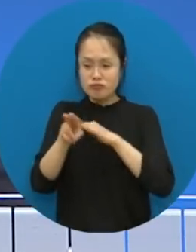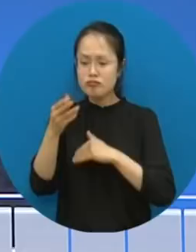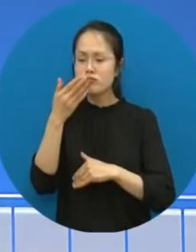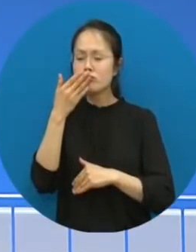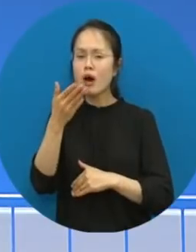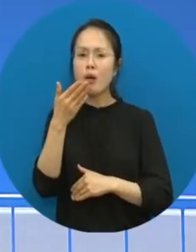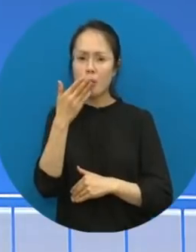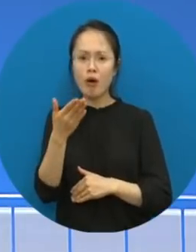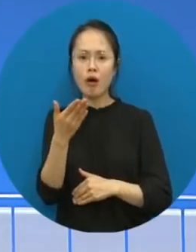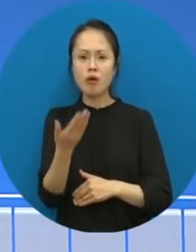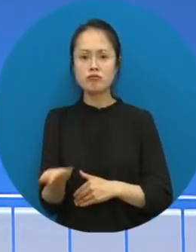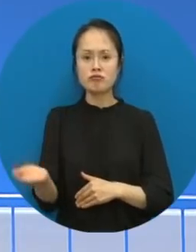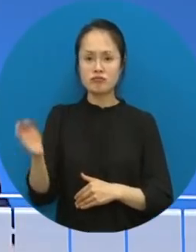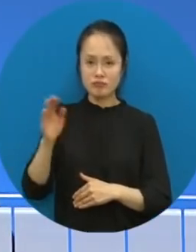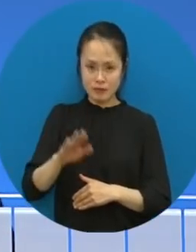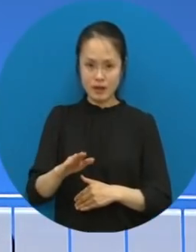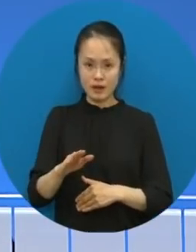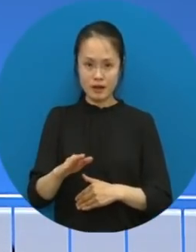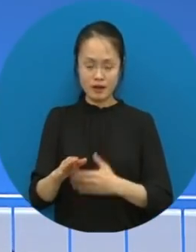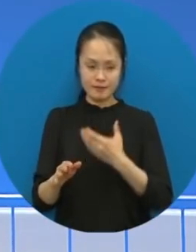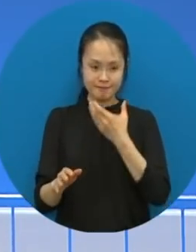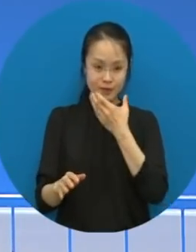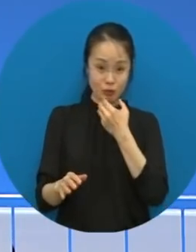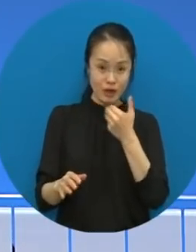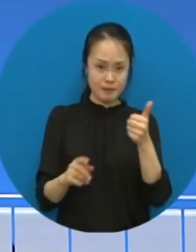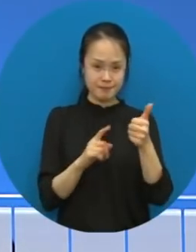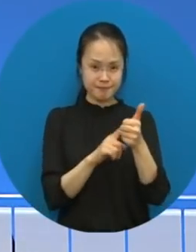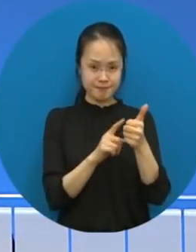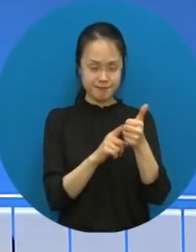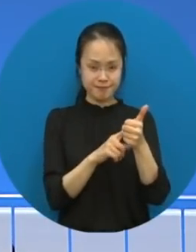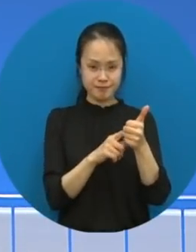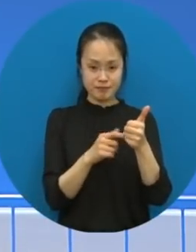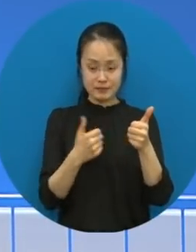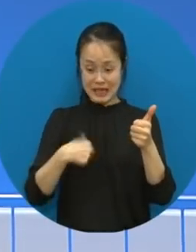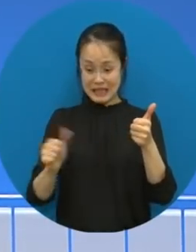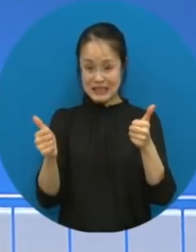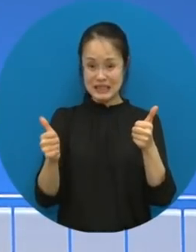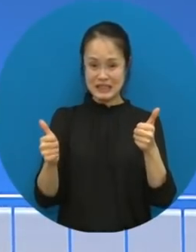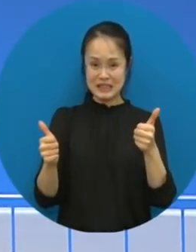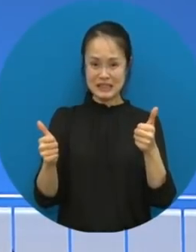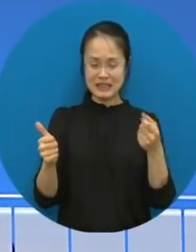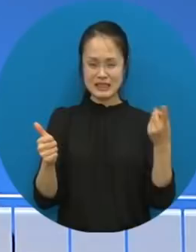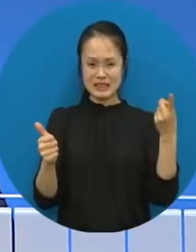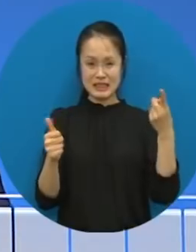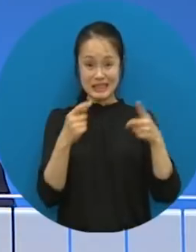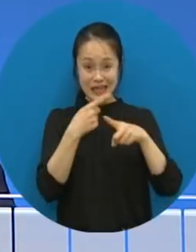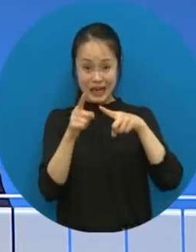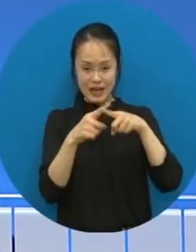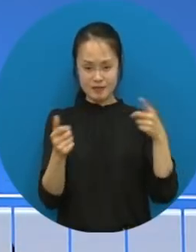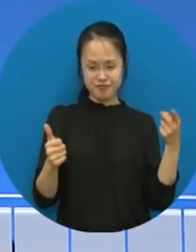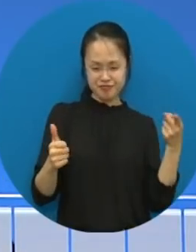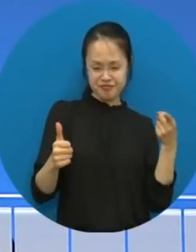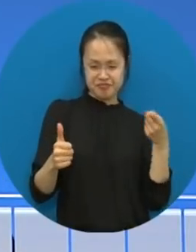근데 아브라함이 이삭을 향해 그 칼을 내리치는 그 순간에 하나님께서 아브라함아, 아브라함아